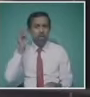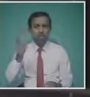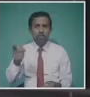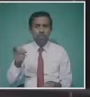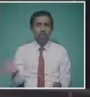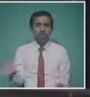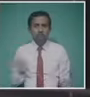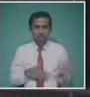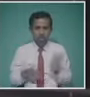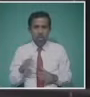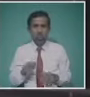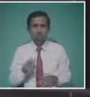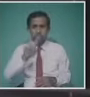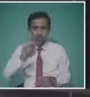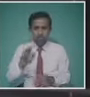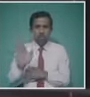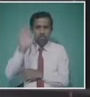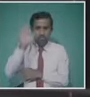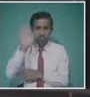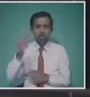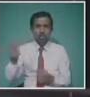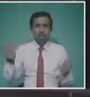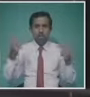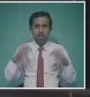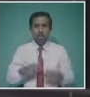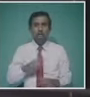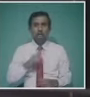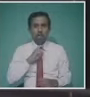රෙදි ඇඳගෙනද මේ 20ට අත උස්සලා දැන් ඇවිල්ලා